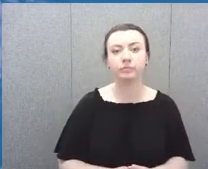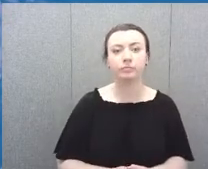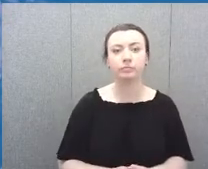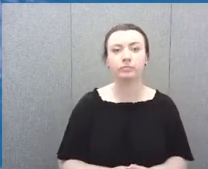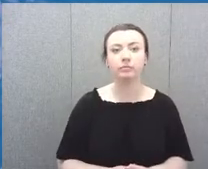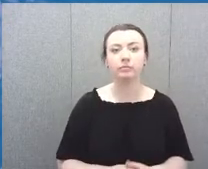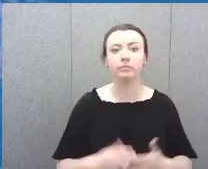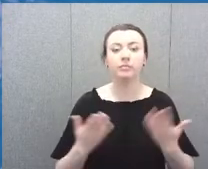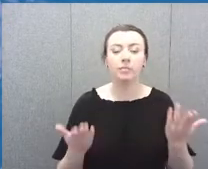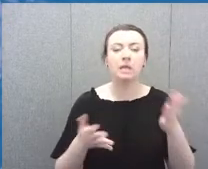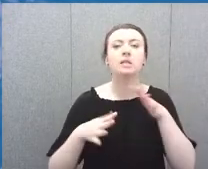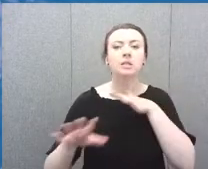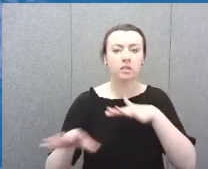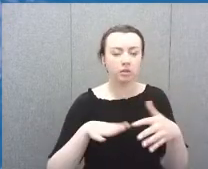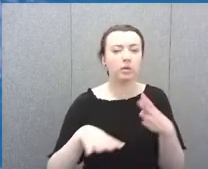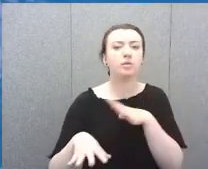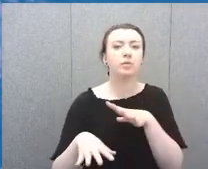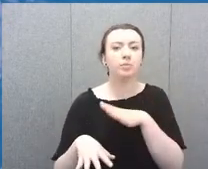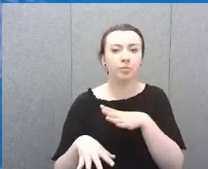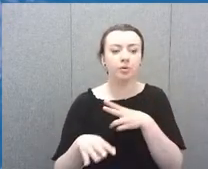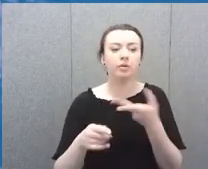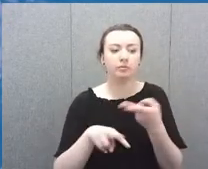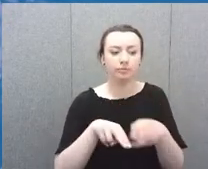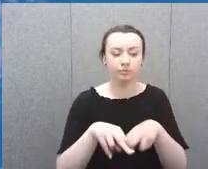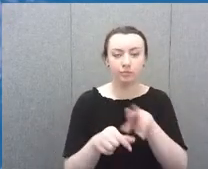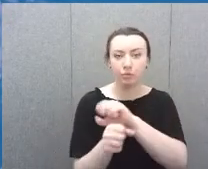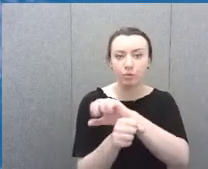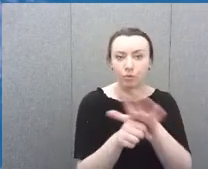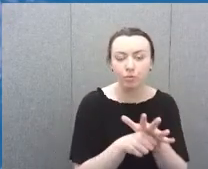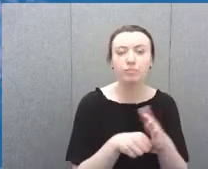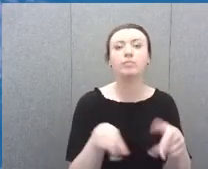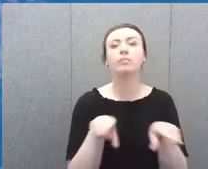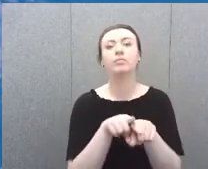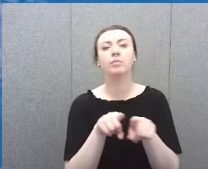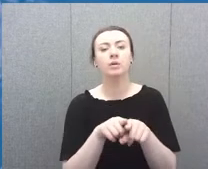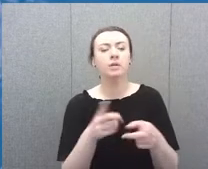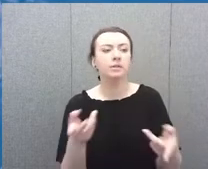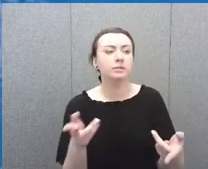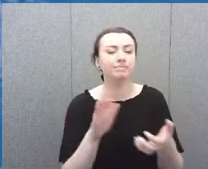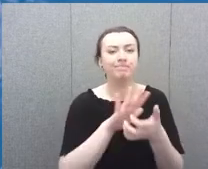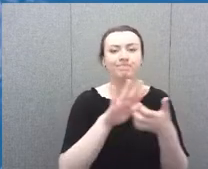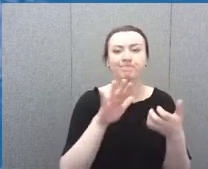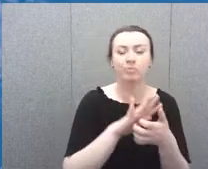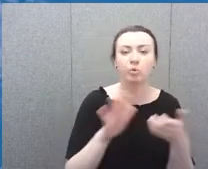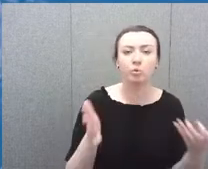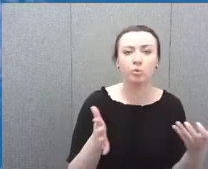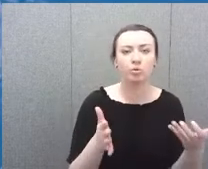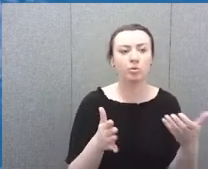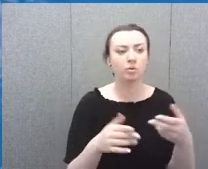с ковидом показала неадекватную реакцию белорусских